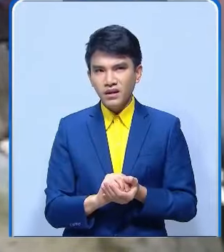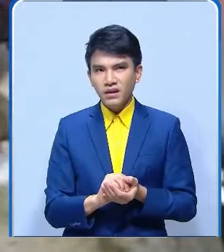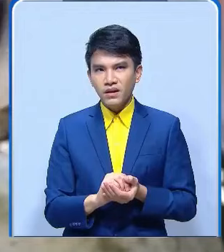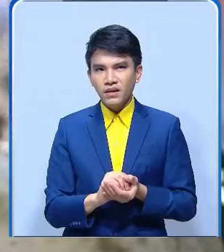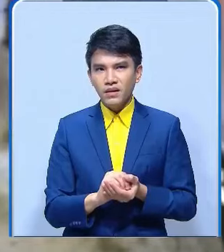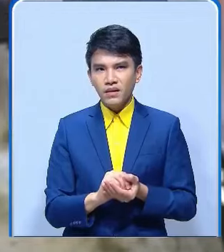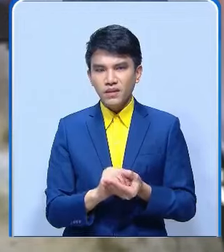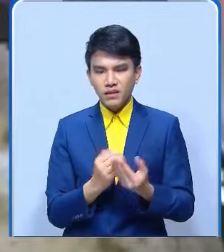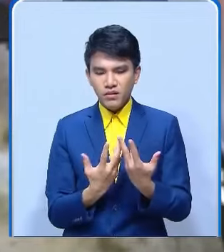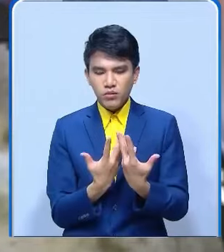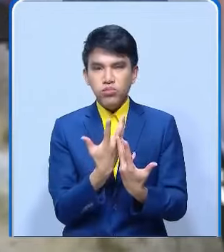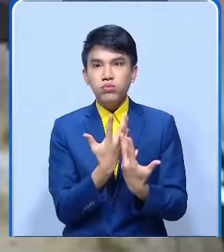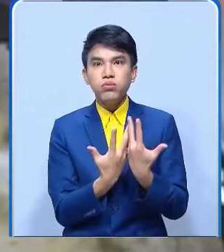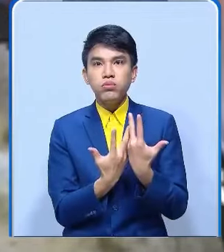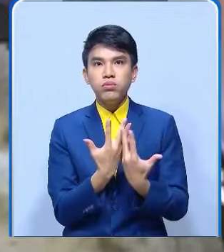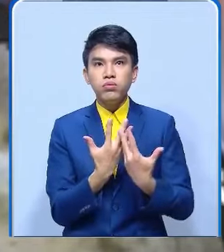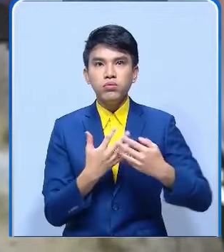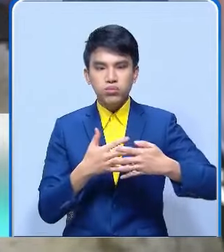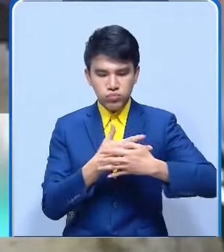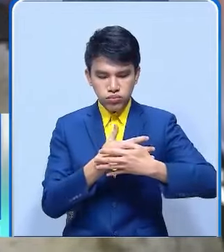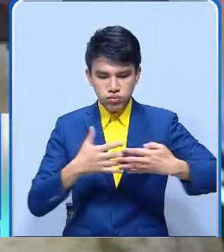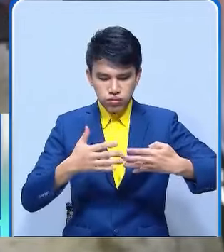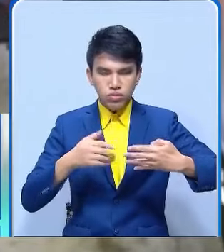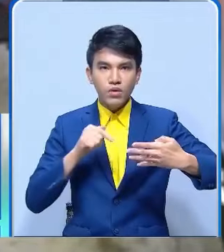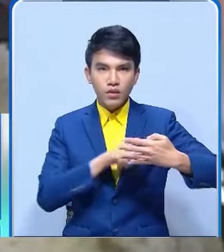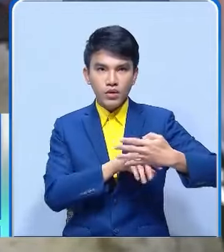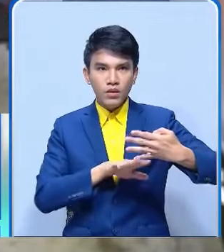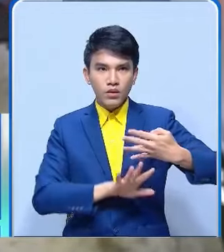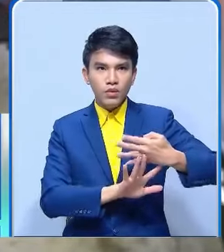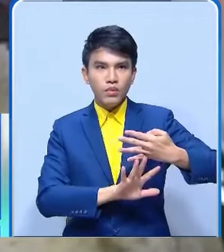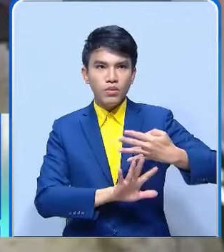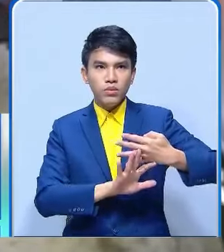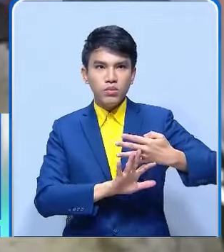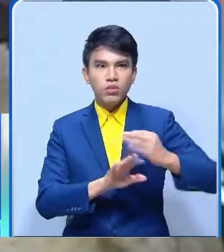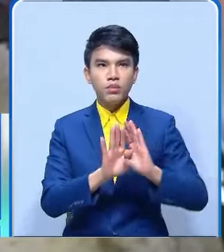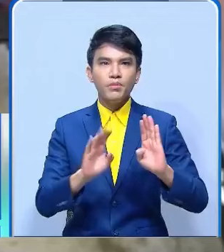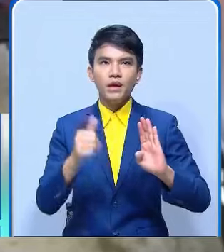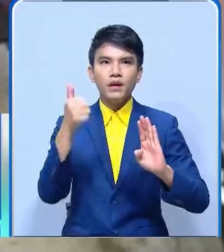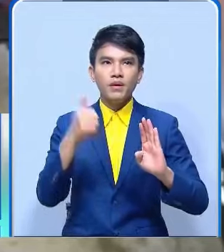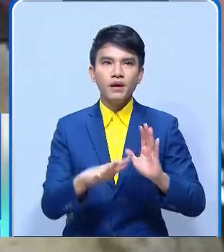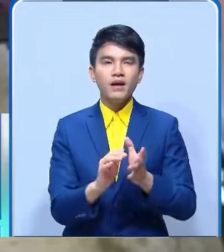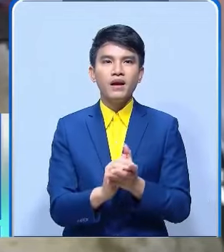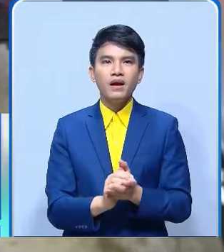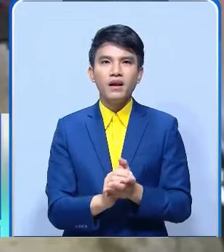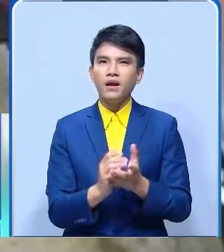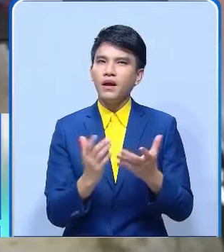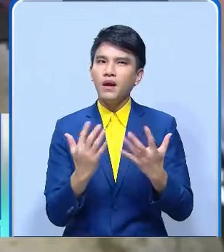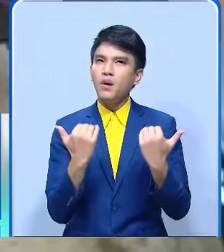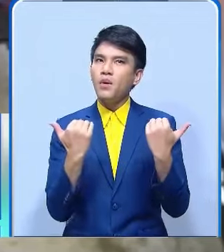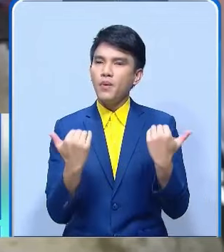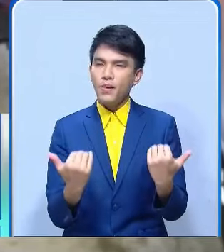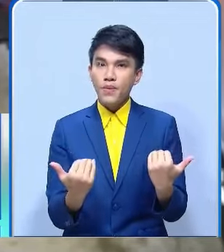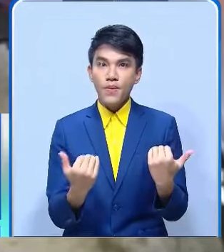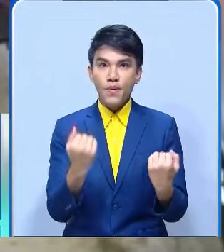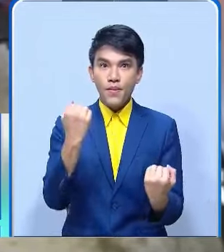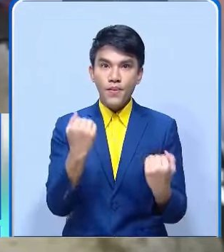ข้ามันก็ล้ำอ่ะเนาะเข้าไปตรงรางแล้วมันก็เลยทำให้เปิดได้ไม่สุดพอเปิดได้ไม่สุดแล้ววันนี้มันจะต้องจอดร